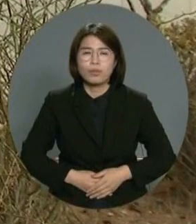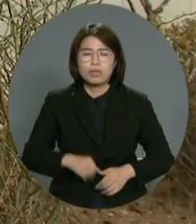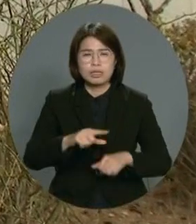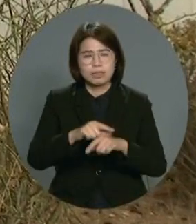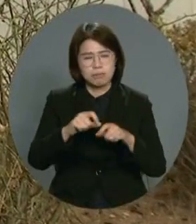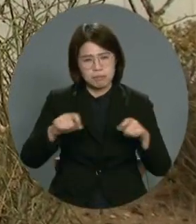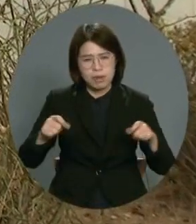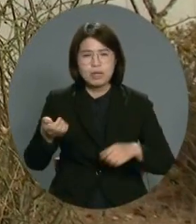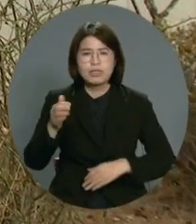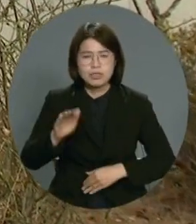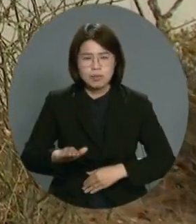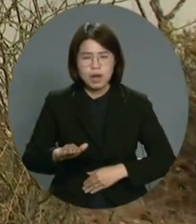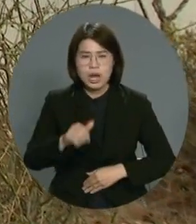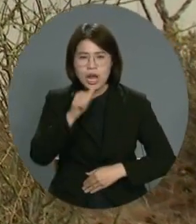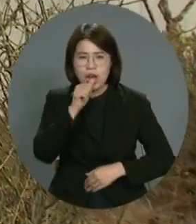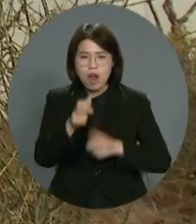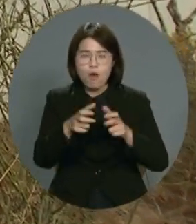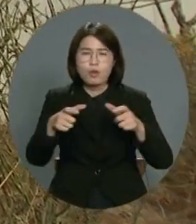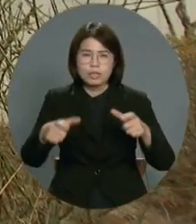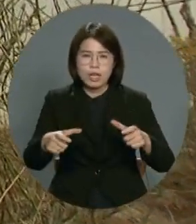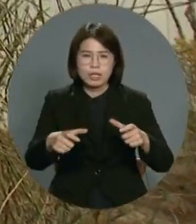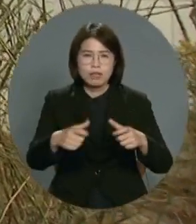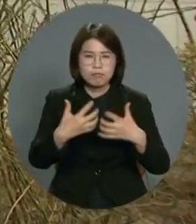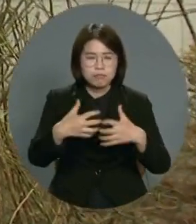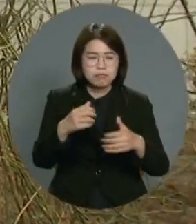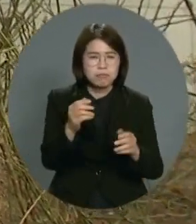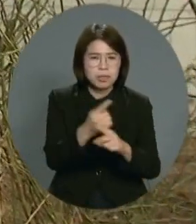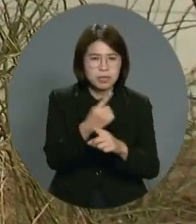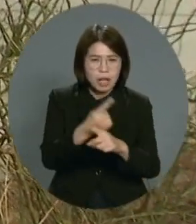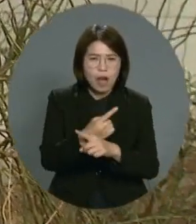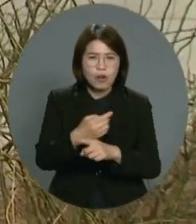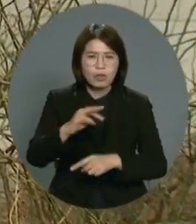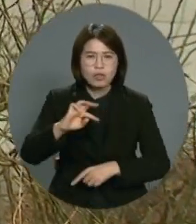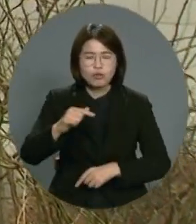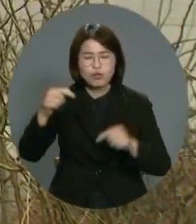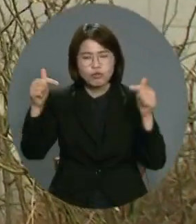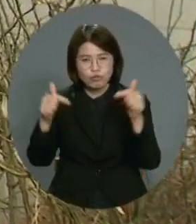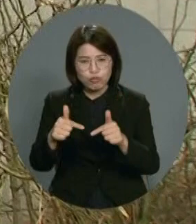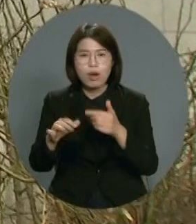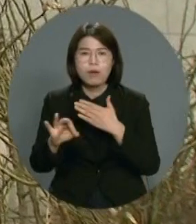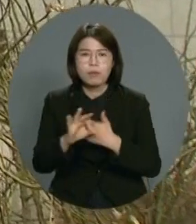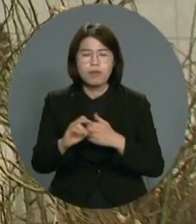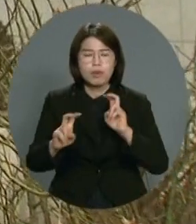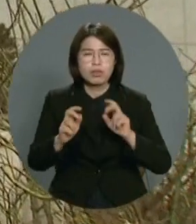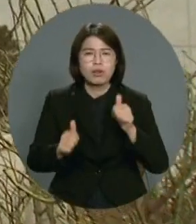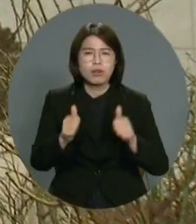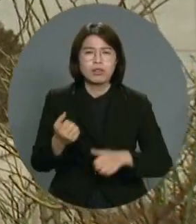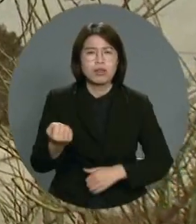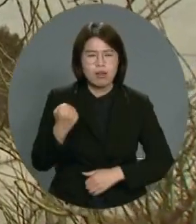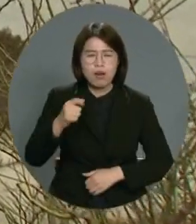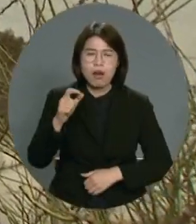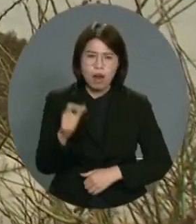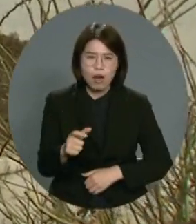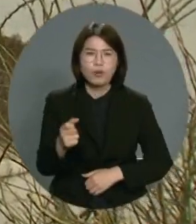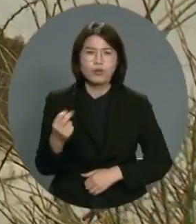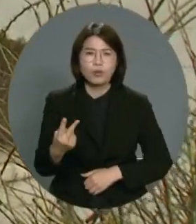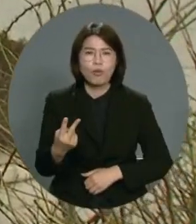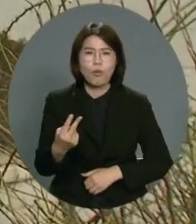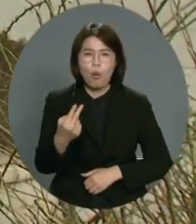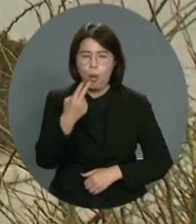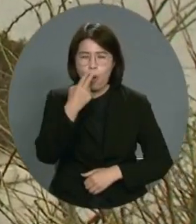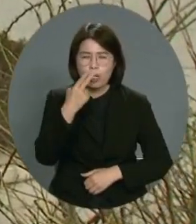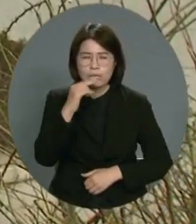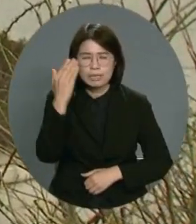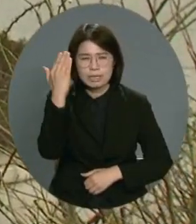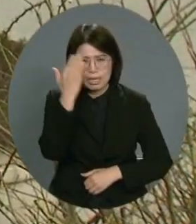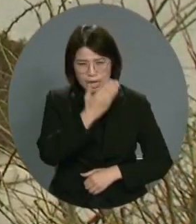걸리긴 하겠지만 철강공단의 시설이 개선되고 탈탄소 공정이 도입되면 기업 경쟁력 강화는 물론 대기질